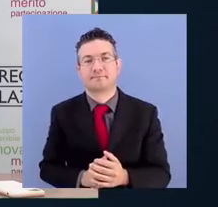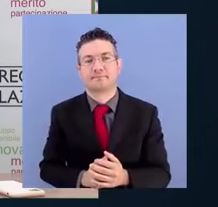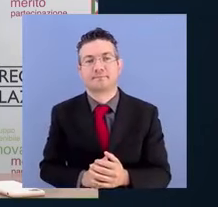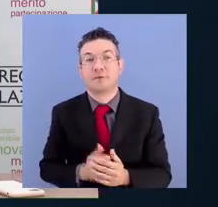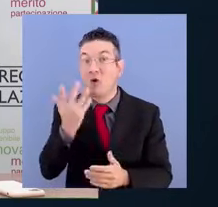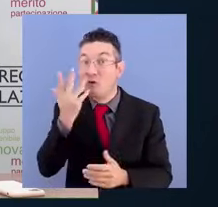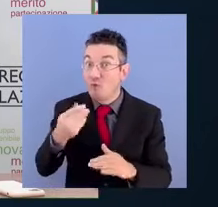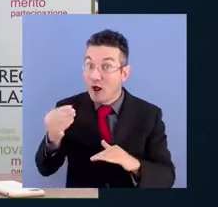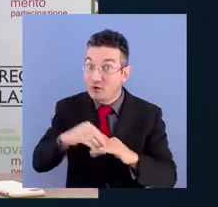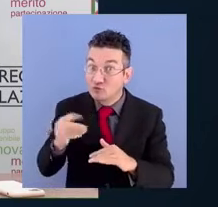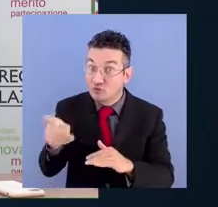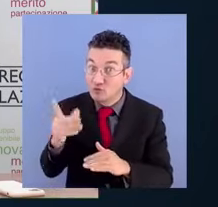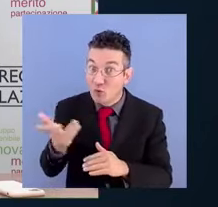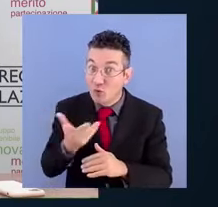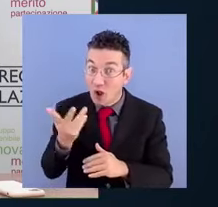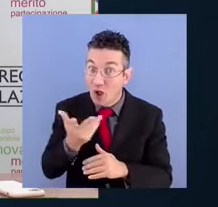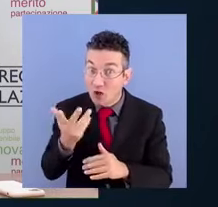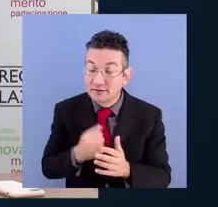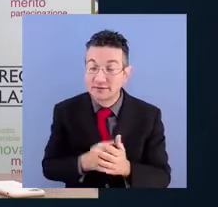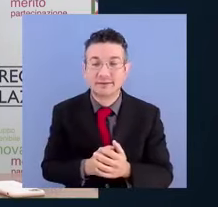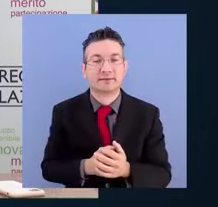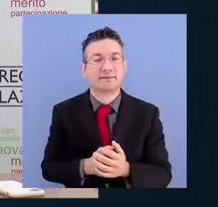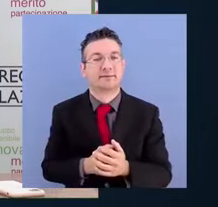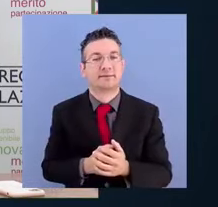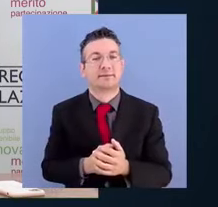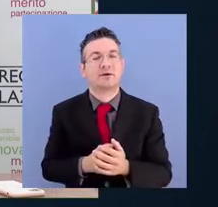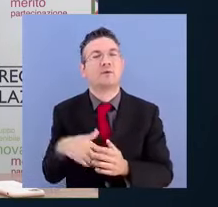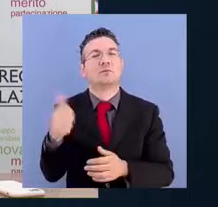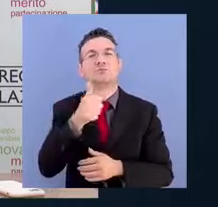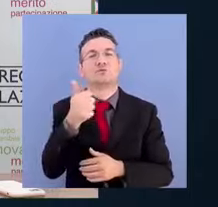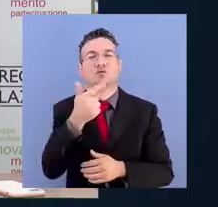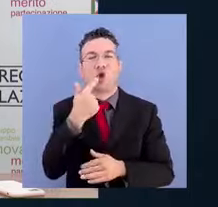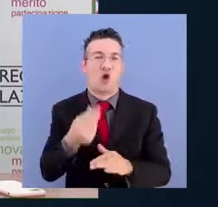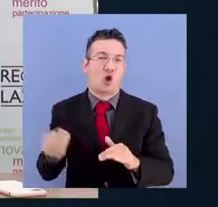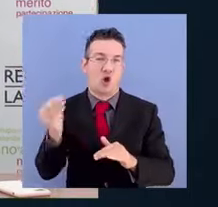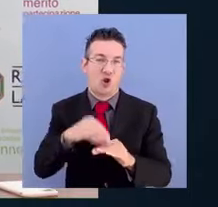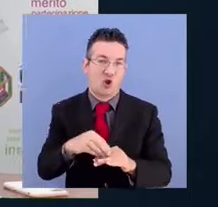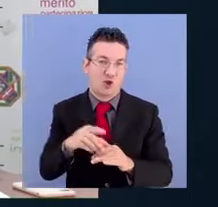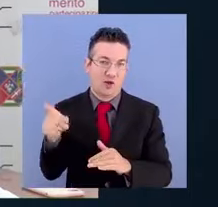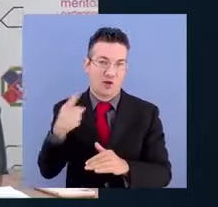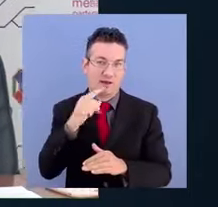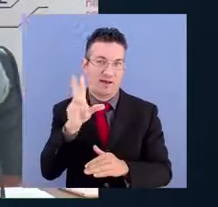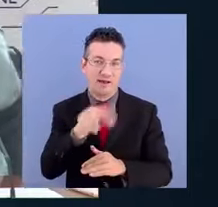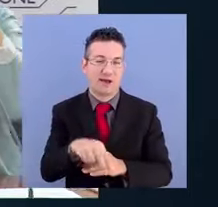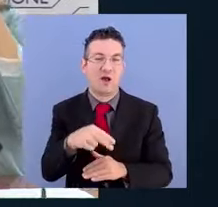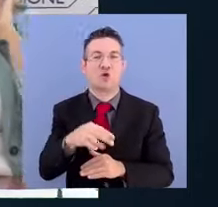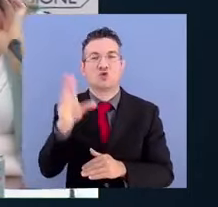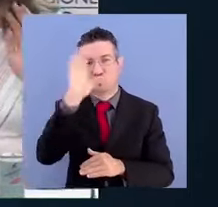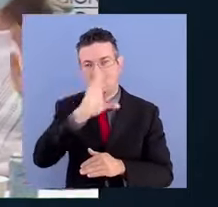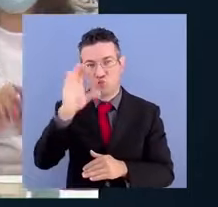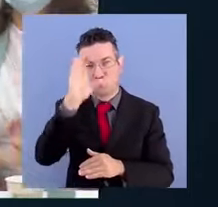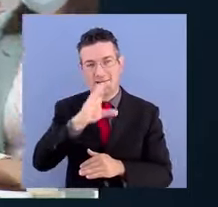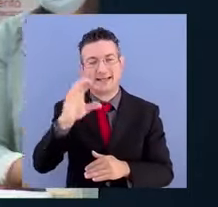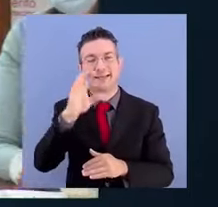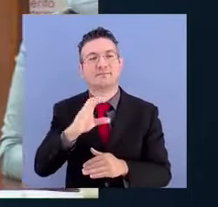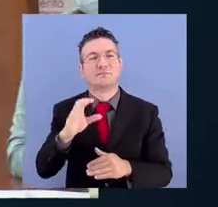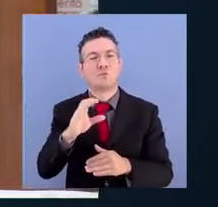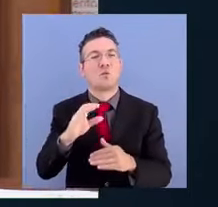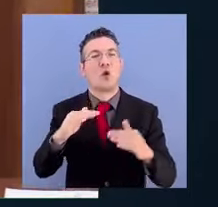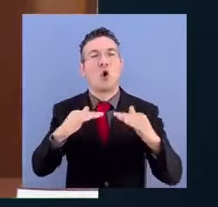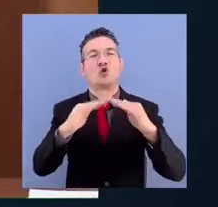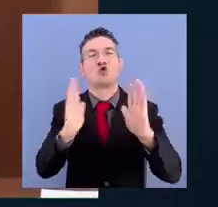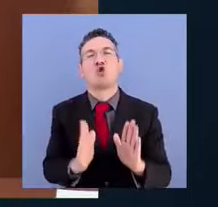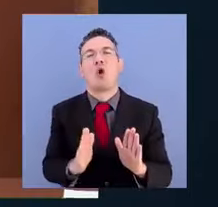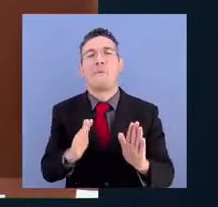volete aggiungere qualcosa no volevo solamente aggiungere rispetto a quello che hai detto sul turismo domestico che è